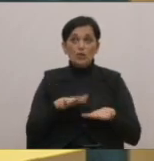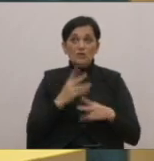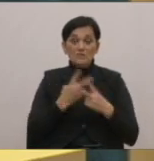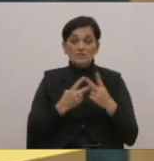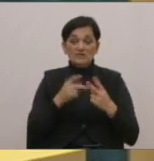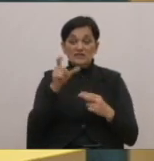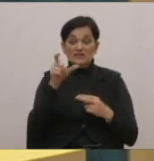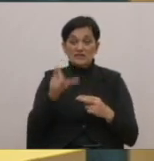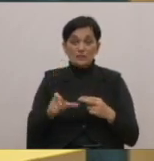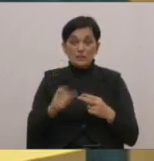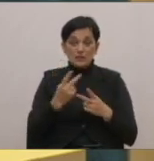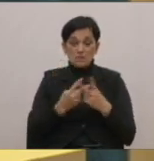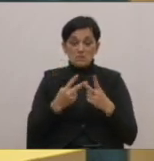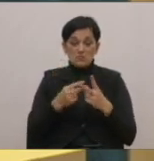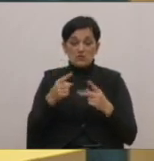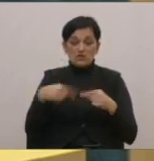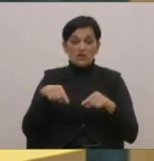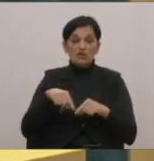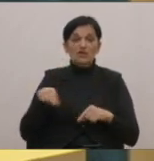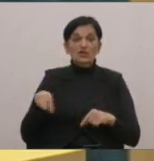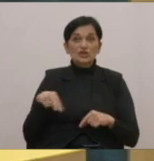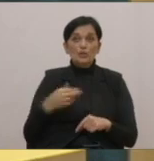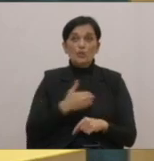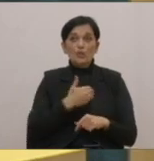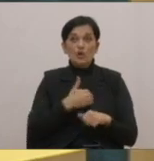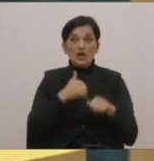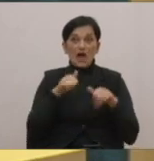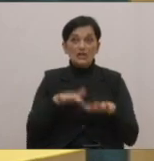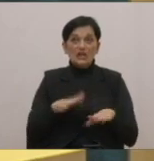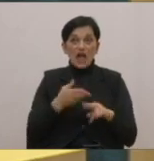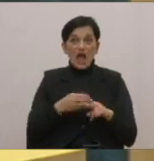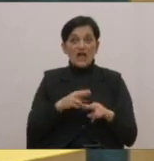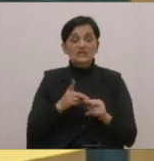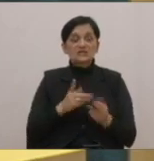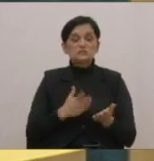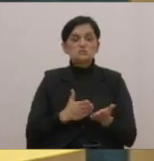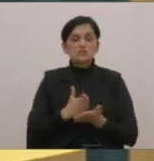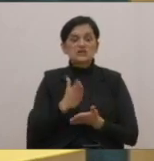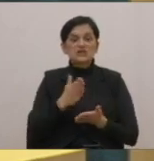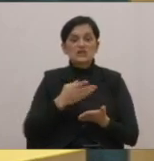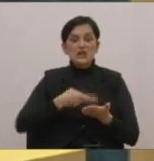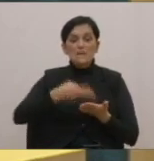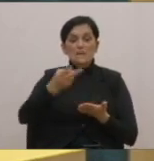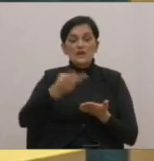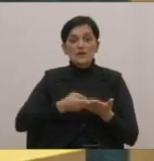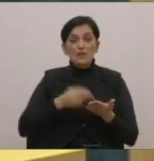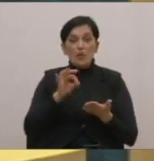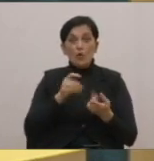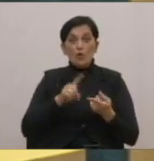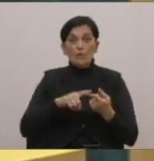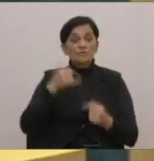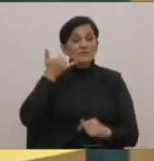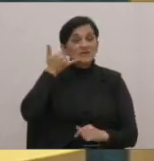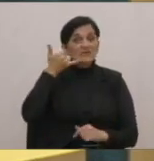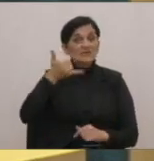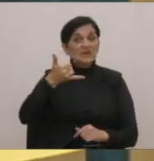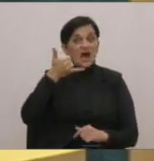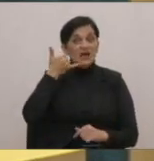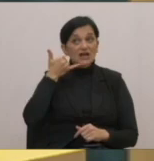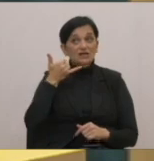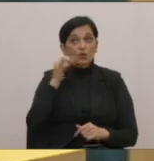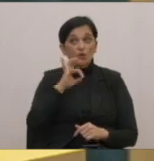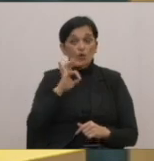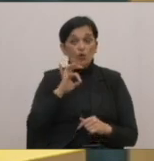მშავდებულს პოტენციური დაცებულების დირექტორის მოტივირებული გადაწყვეტილებით. ეს არის პრინციპი მიმოწერასთან დაკავშირებით. რაც შეეხება სატელეფონო საუბარს, ჩათვალეთ